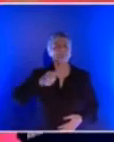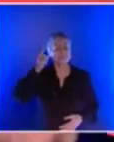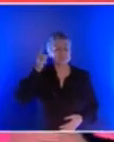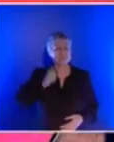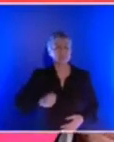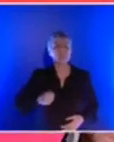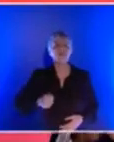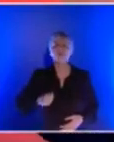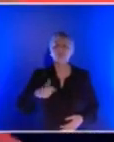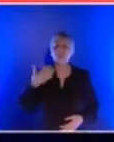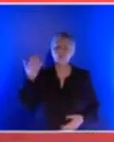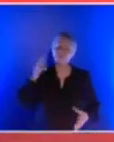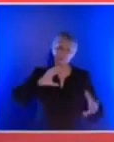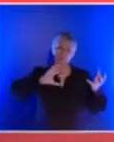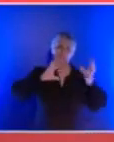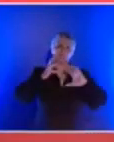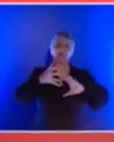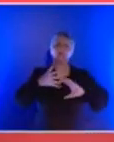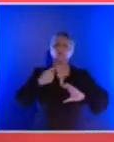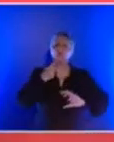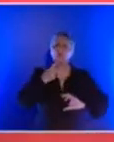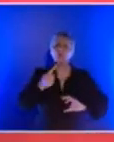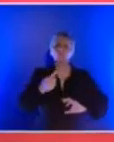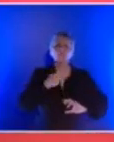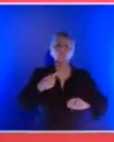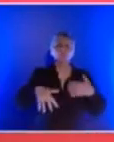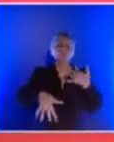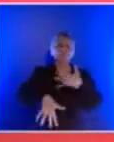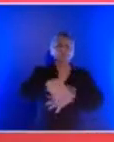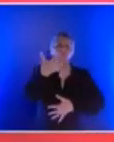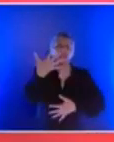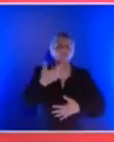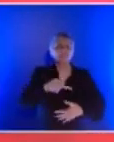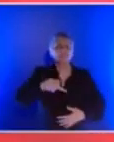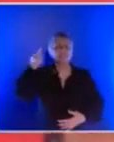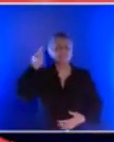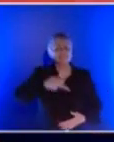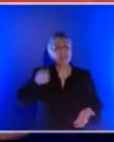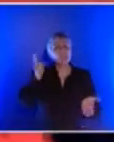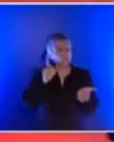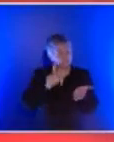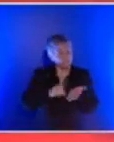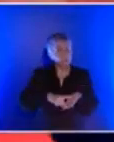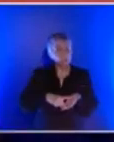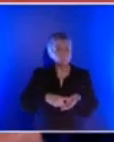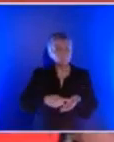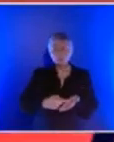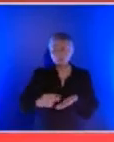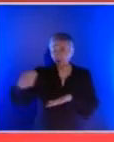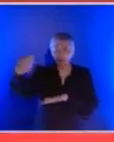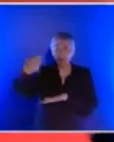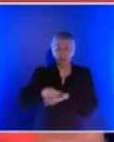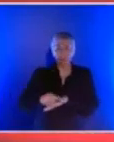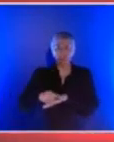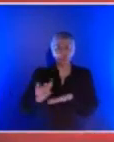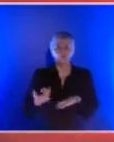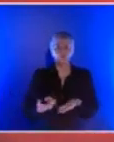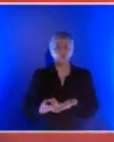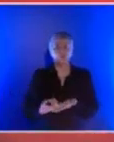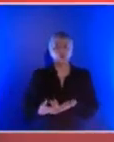επιβληθεί ένας ελάχιστος παγκόσμιος φόρος, 15%, διότι περιφέροντας τα κέρδη